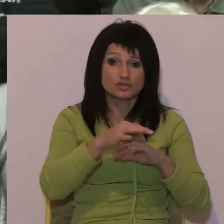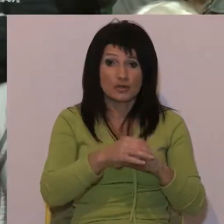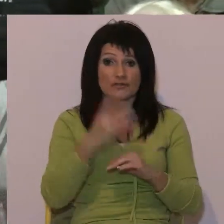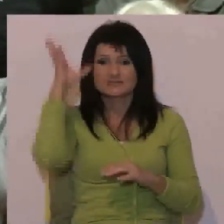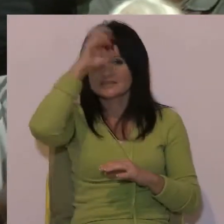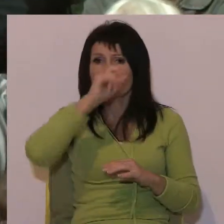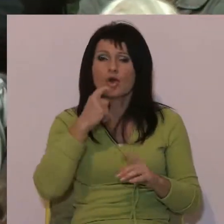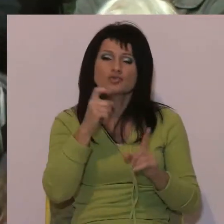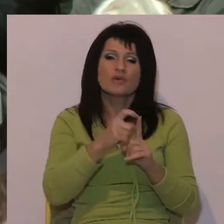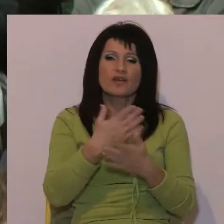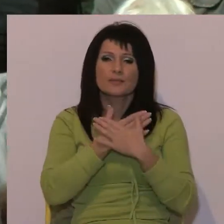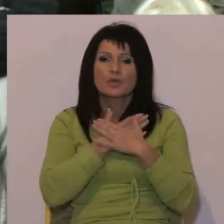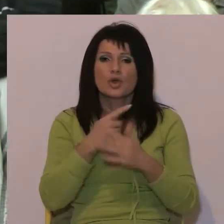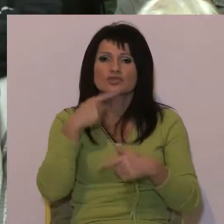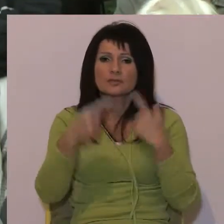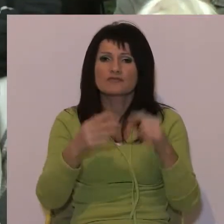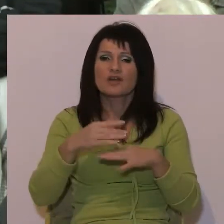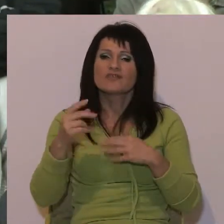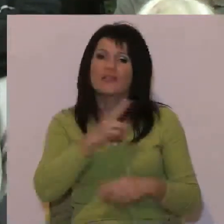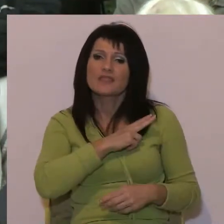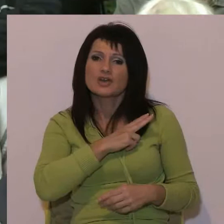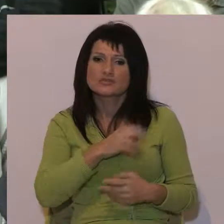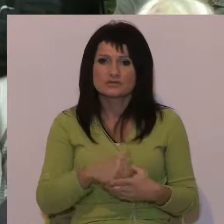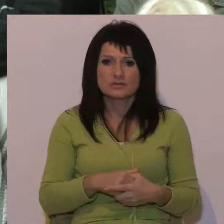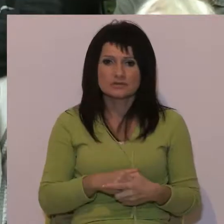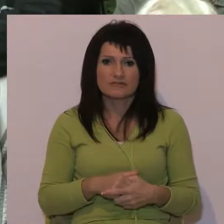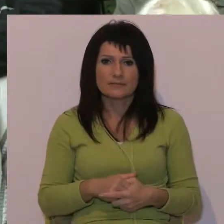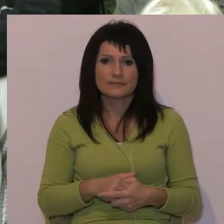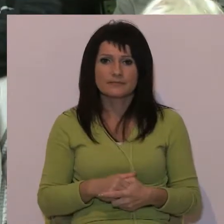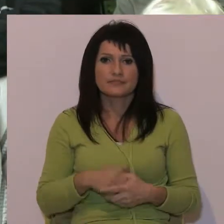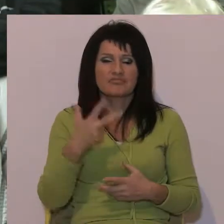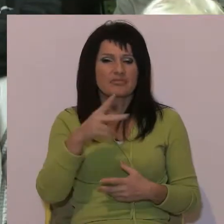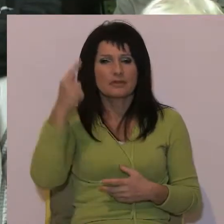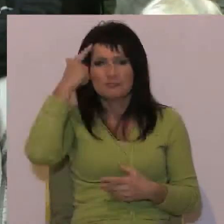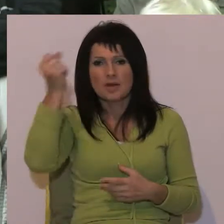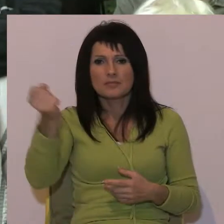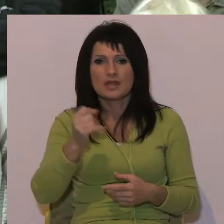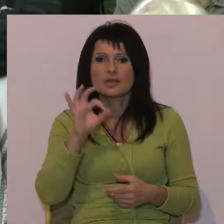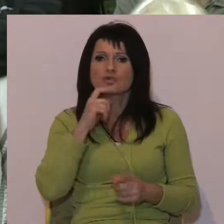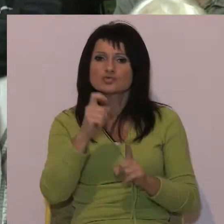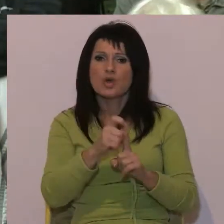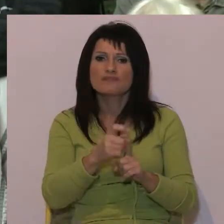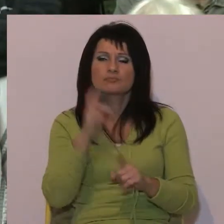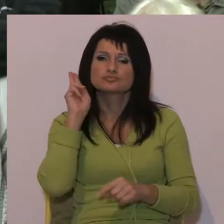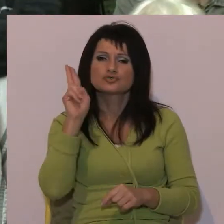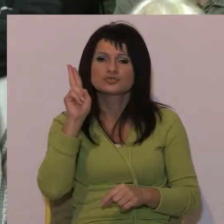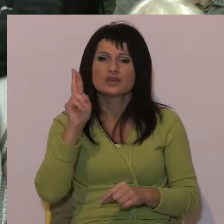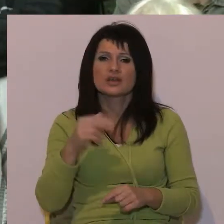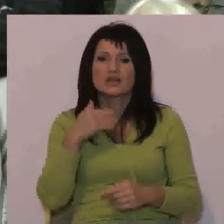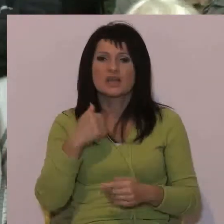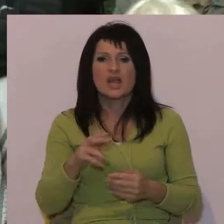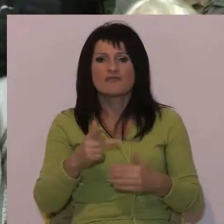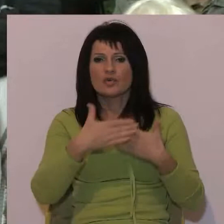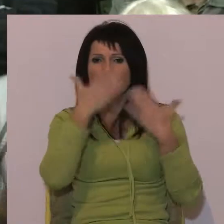słowach miłości szeptanych w narzeczeństwie. Nie pamięta o słowach przysięgi składanej w